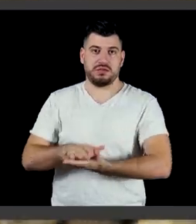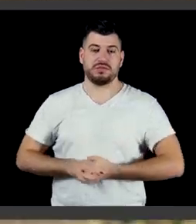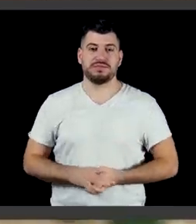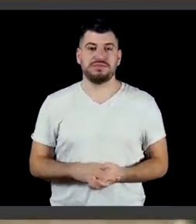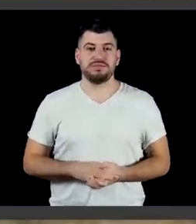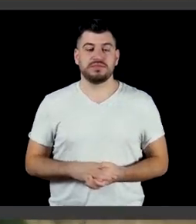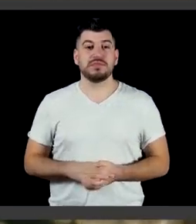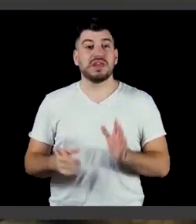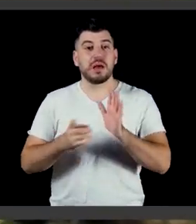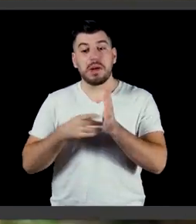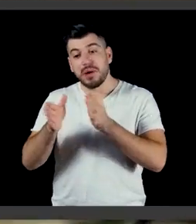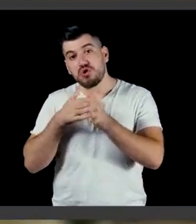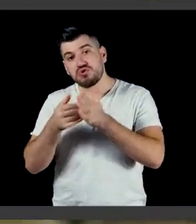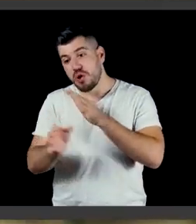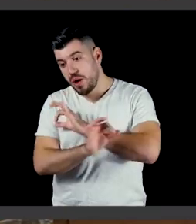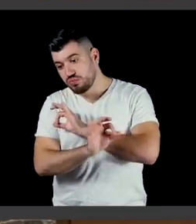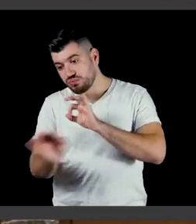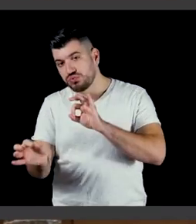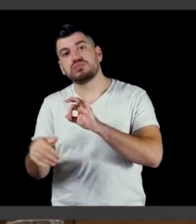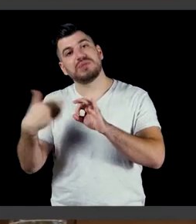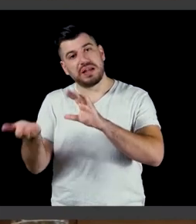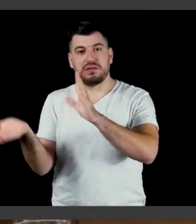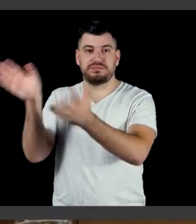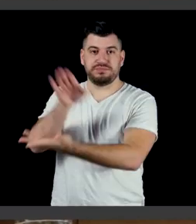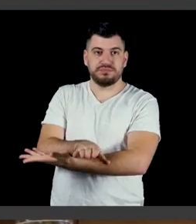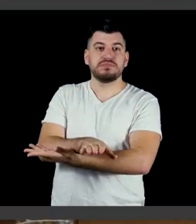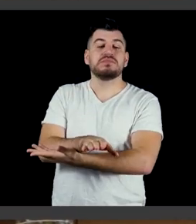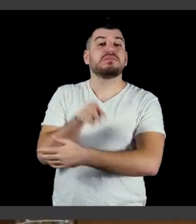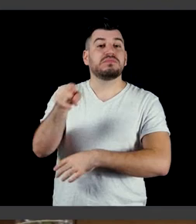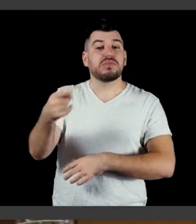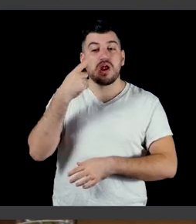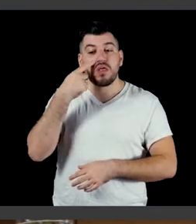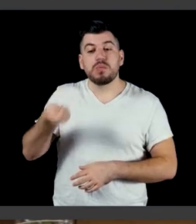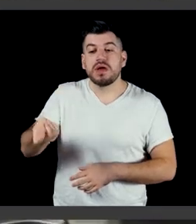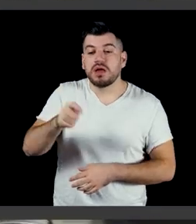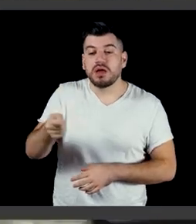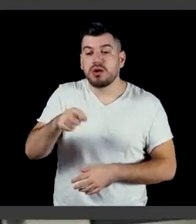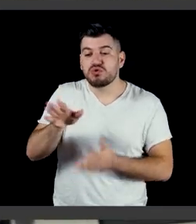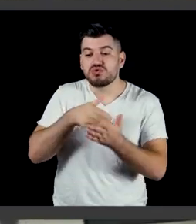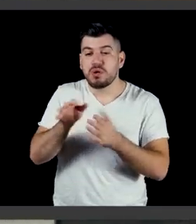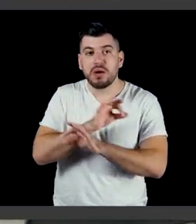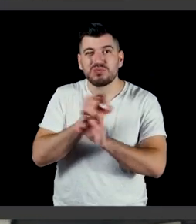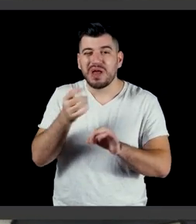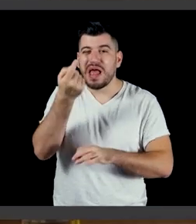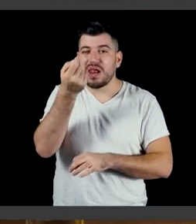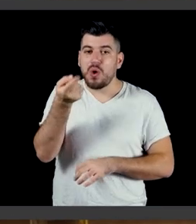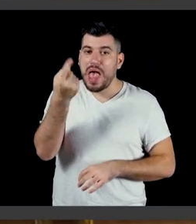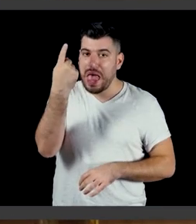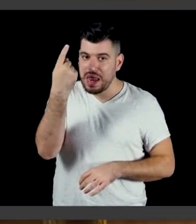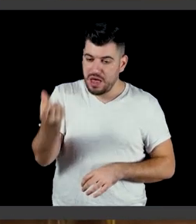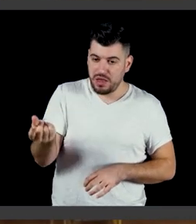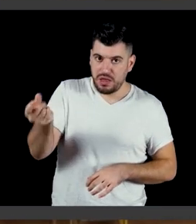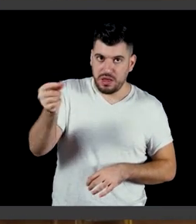Θέλω να πάρουν χρώμα και μετά να γυρίσω. Και πάμε να κάνουμε τη δοκιμή μας τώρα, να δούμε αν έχει πάρει χρώμα. Γυρνάμε ένα και